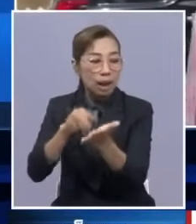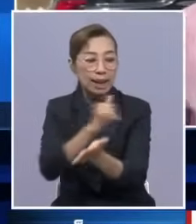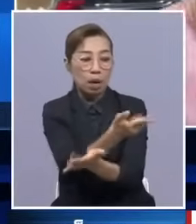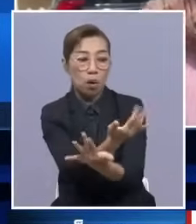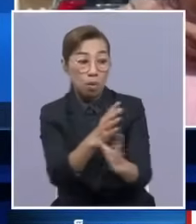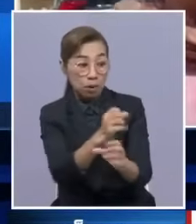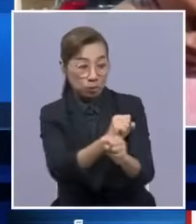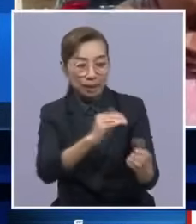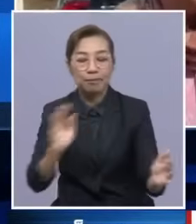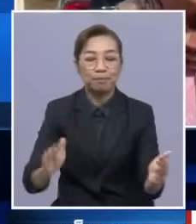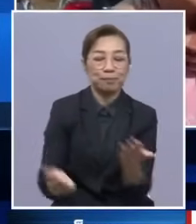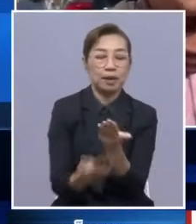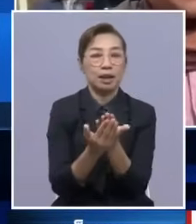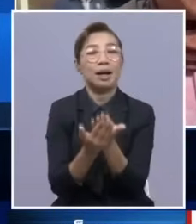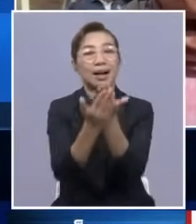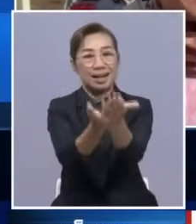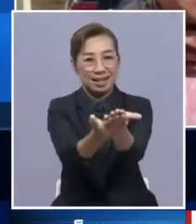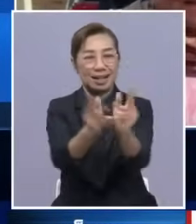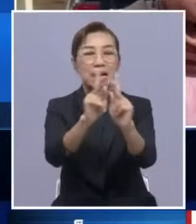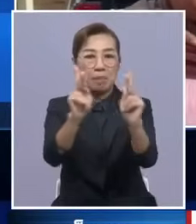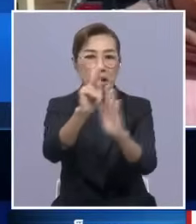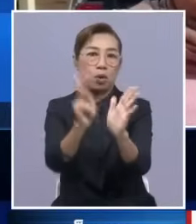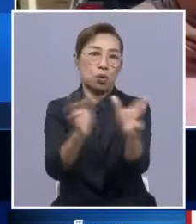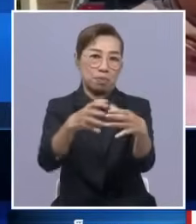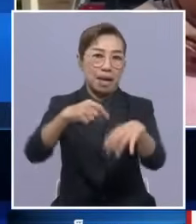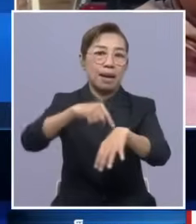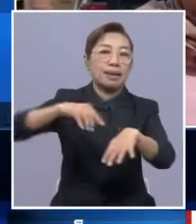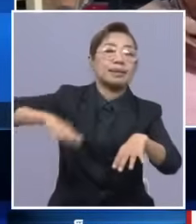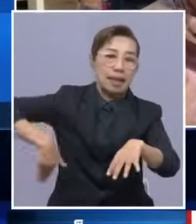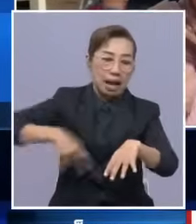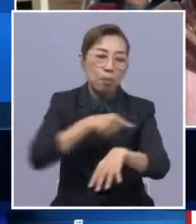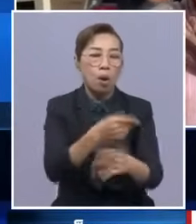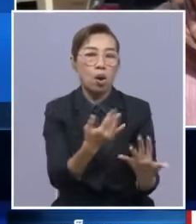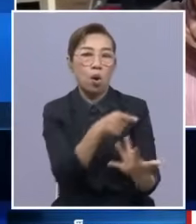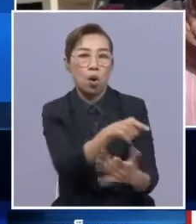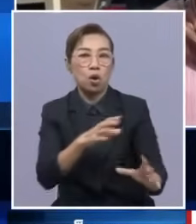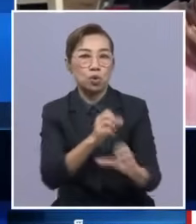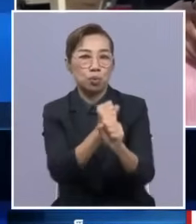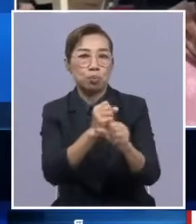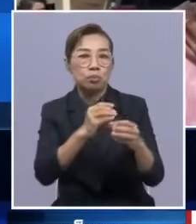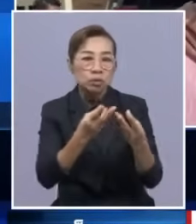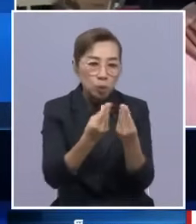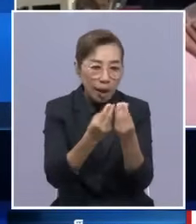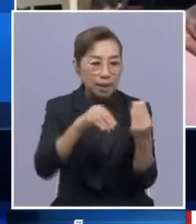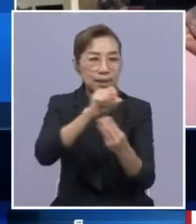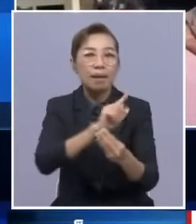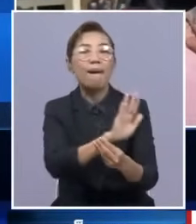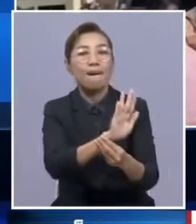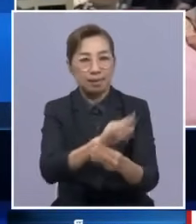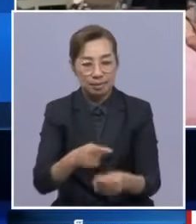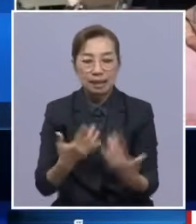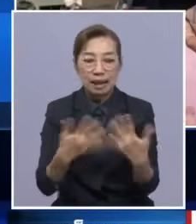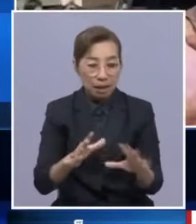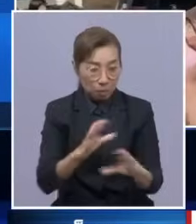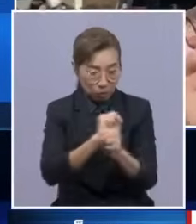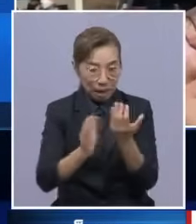เอาข้อมูลส่วนนี้เข้ามาประกอบในภายหลัง คำถามก็เลยส่งไปช้า ก็เลยส่งไปที่กฤษฎีกาช้า ครับ ก็เลยต้องจับตานะคะว่าด่านกฤษฎีกาสุ